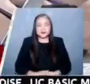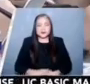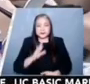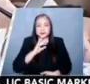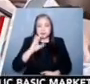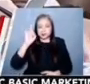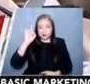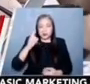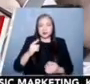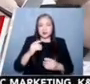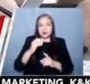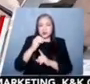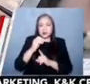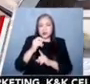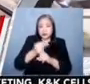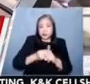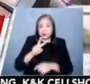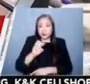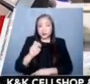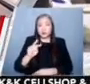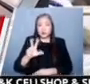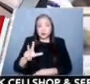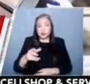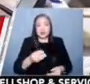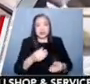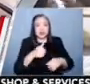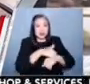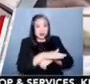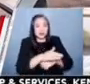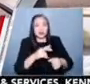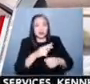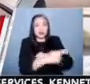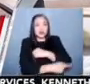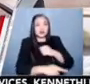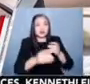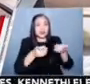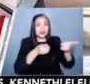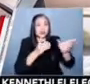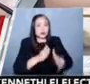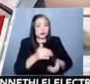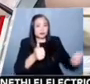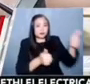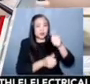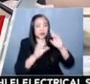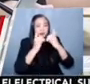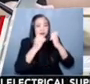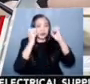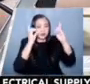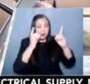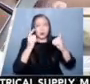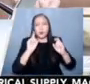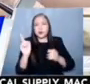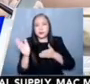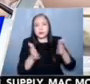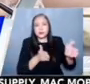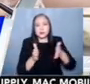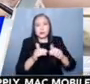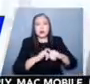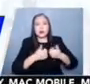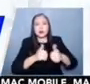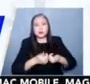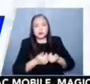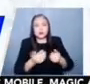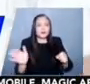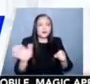we have issued Uh to the Regional directors and superintendents to provide a catcha plan on how these items can be filled